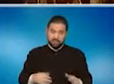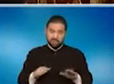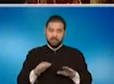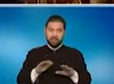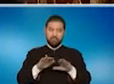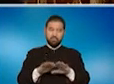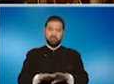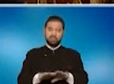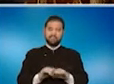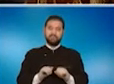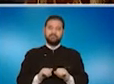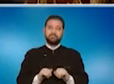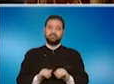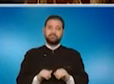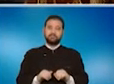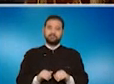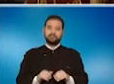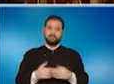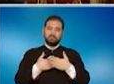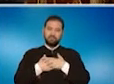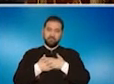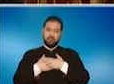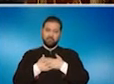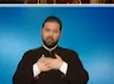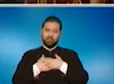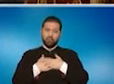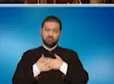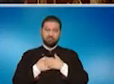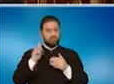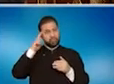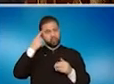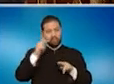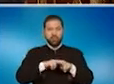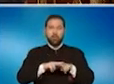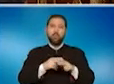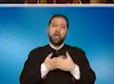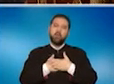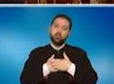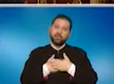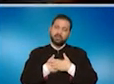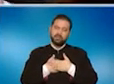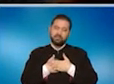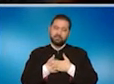se desfășoară și apar ce avem în față. Hristos mort, da? Știm cum a murit, da?